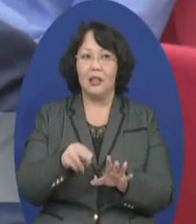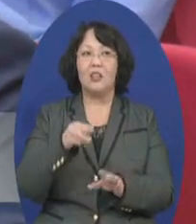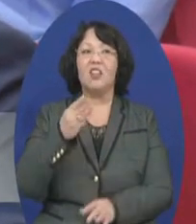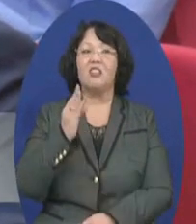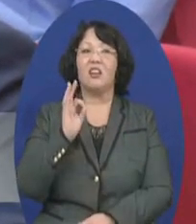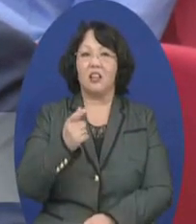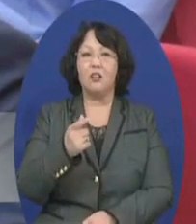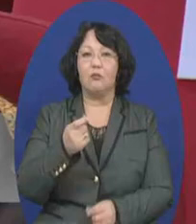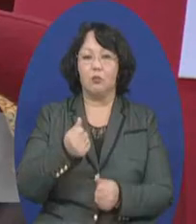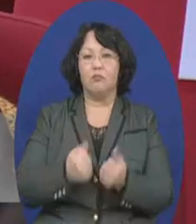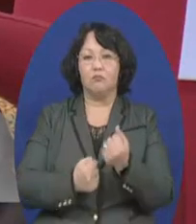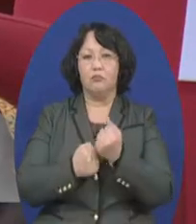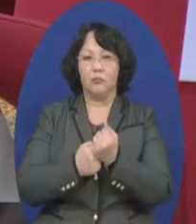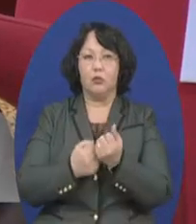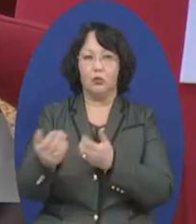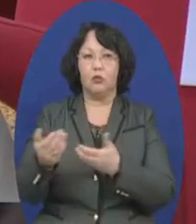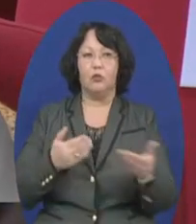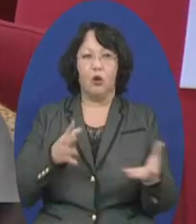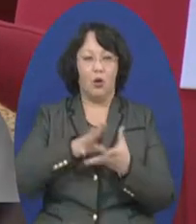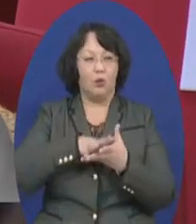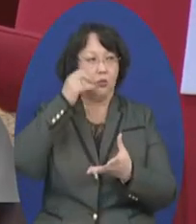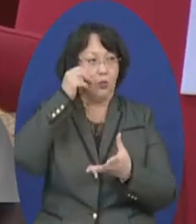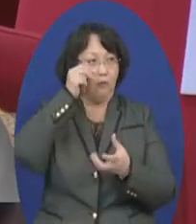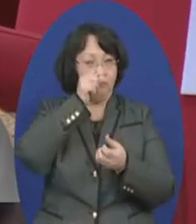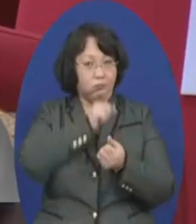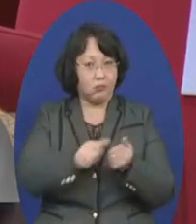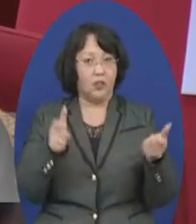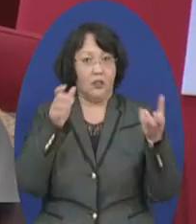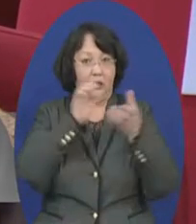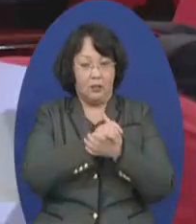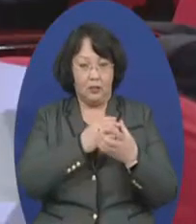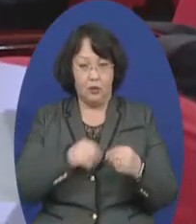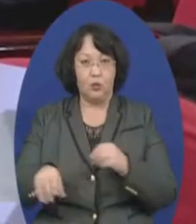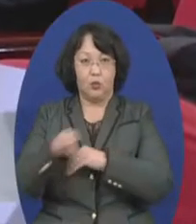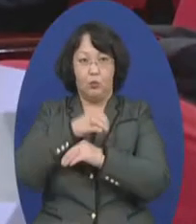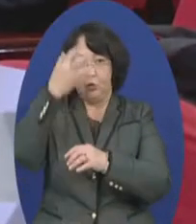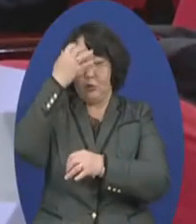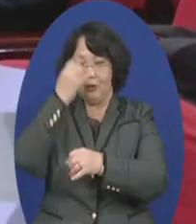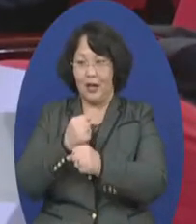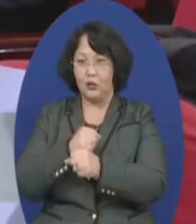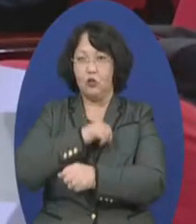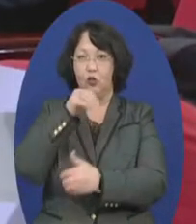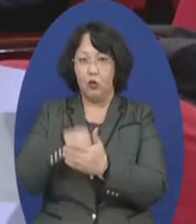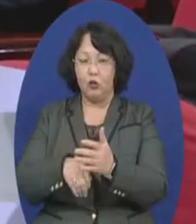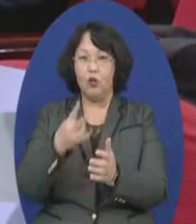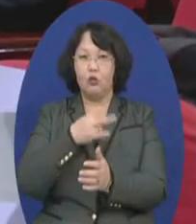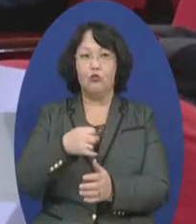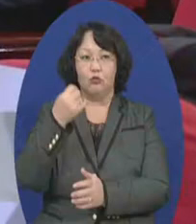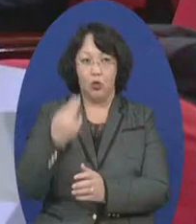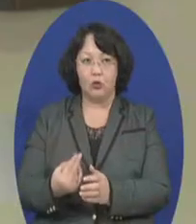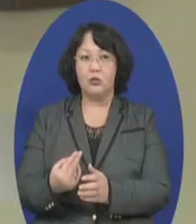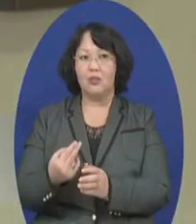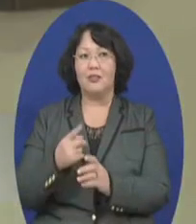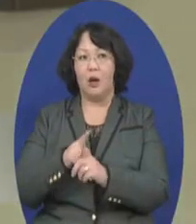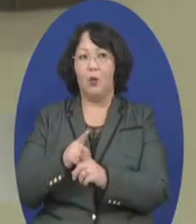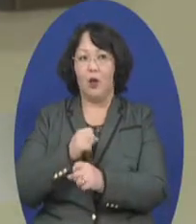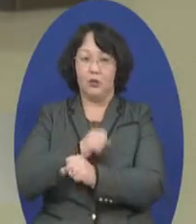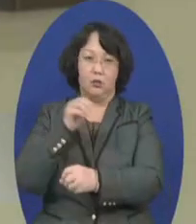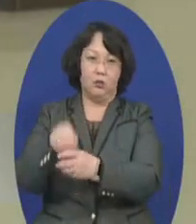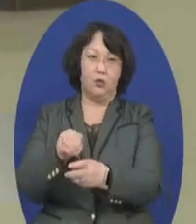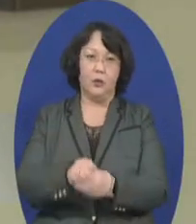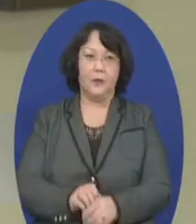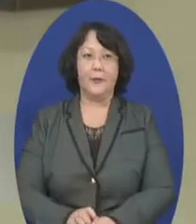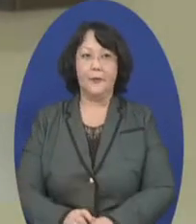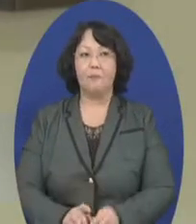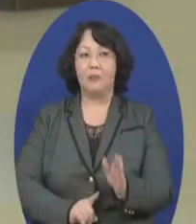төгрөгийн тэтгэлэг олгожээ. Тэтгэлэгт хамрагдсан оюутнууд гэрээ хийх замаар сумдын төрийн албан хаагчийн нөөцийг бүрдүүлж байгаа юм байна. Анхан